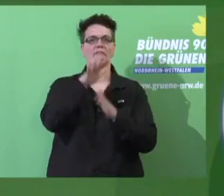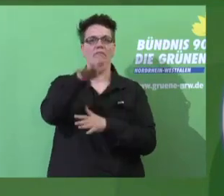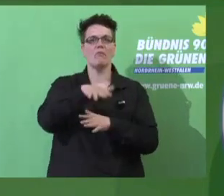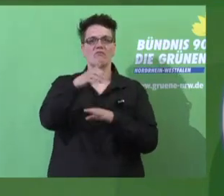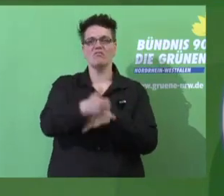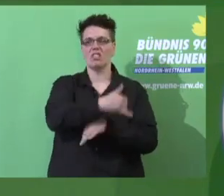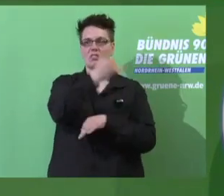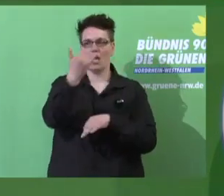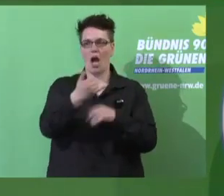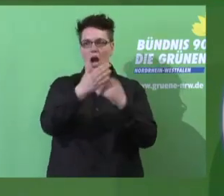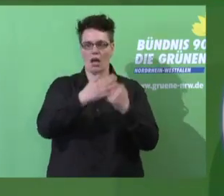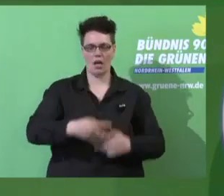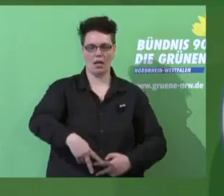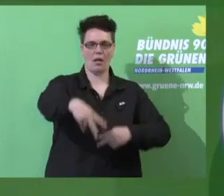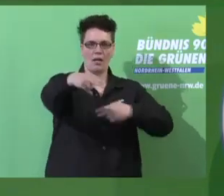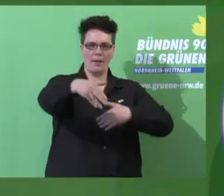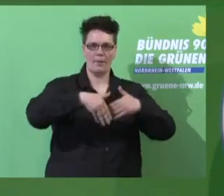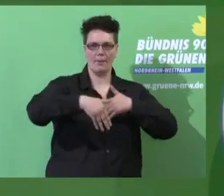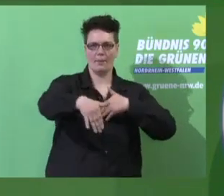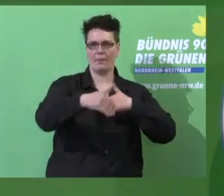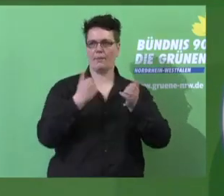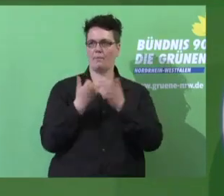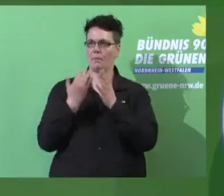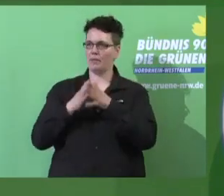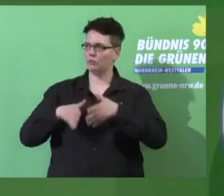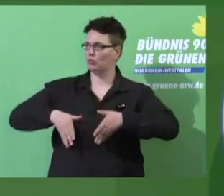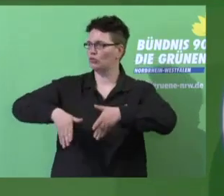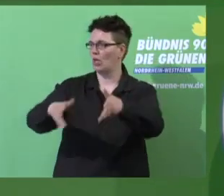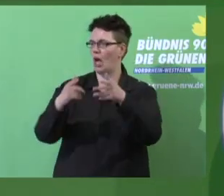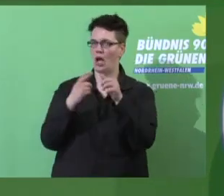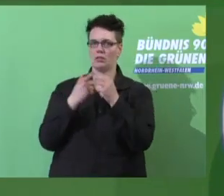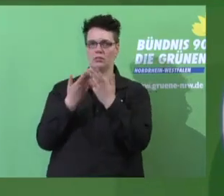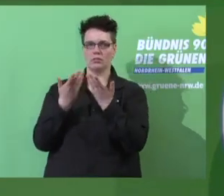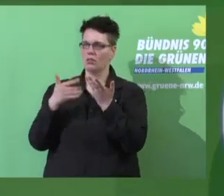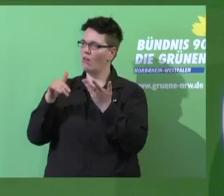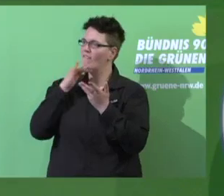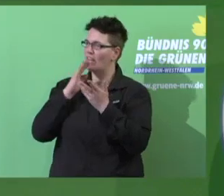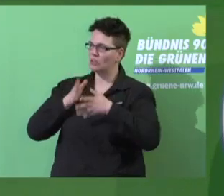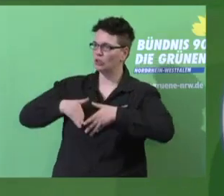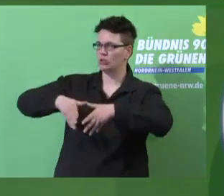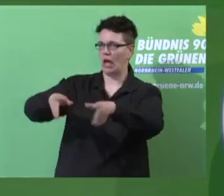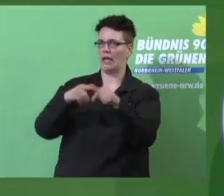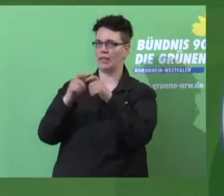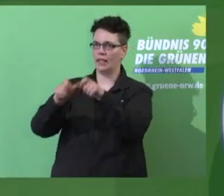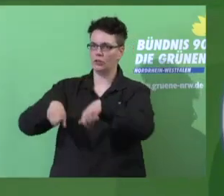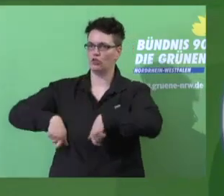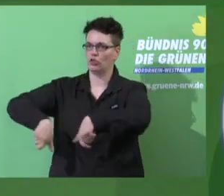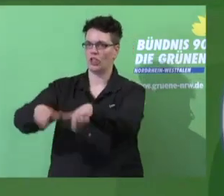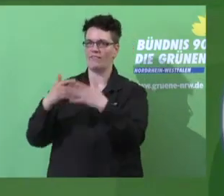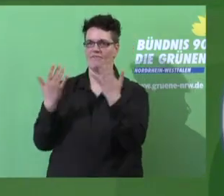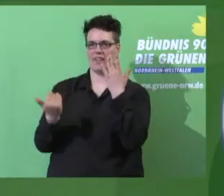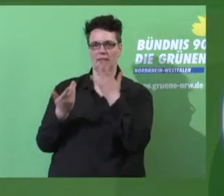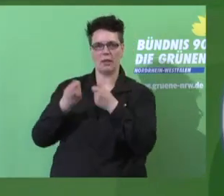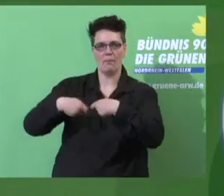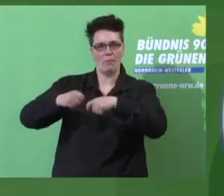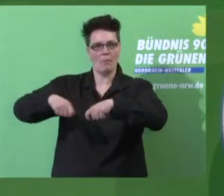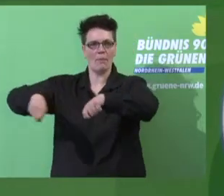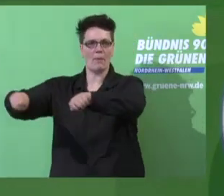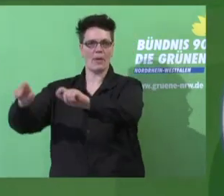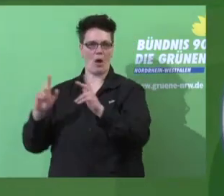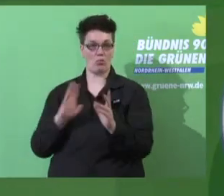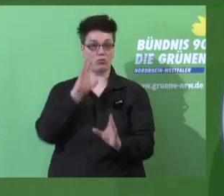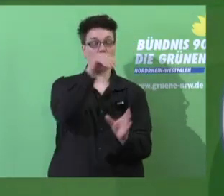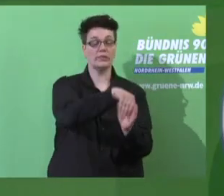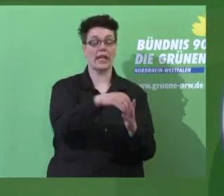festgelegt wird, welche Straßen, welche Wasserstraßen und welche Schienen ausgebaut werden. Dieser Bundesverkehrswegeplan hat